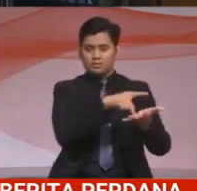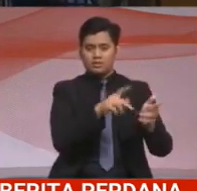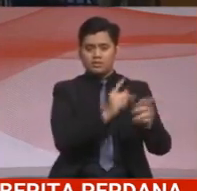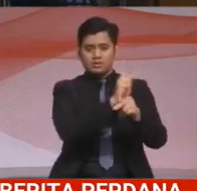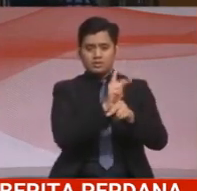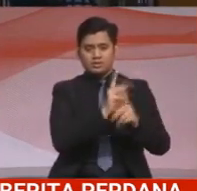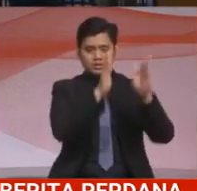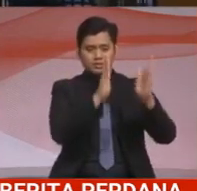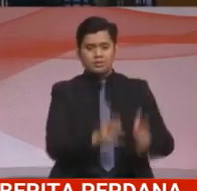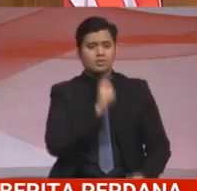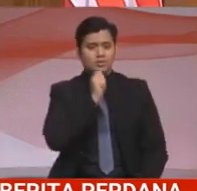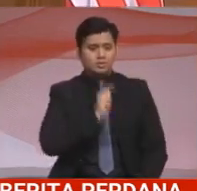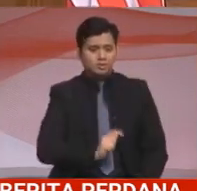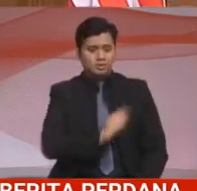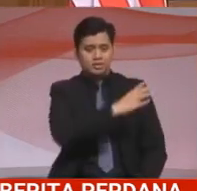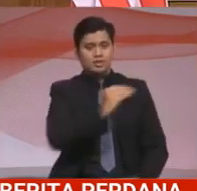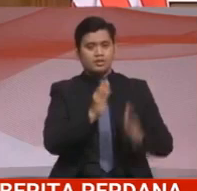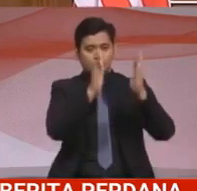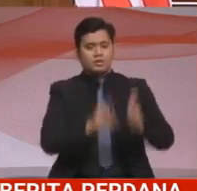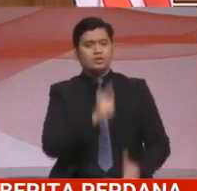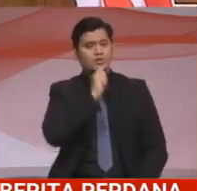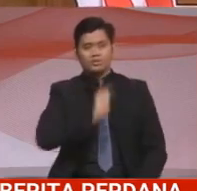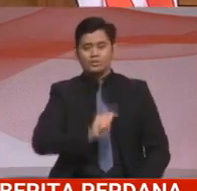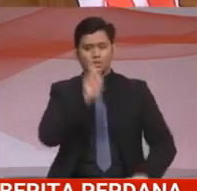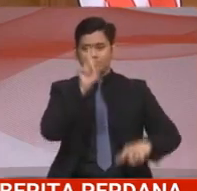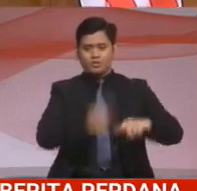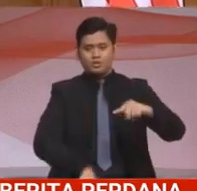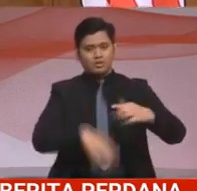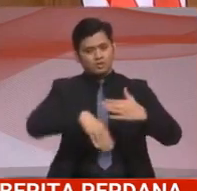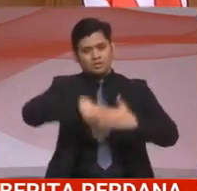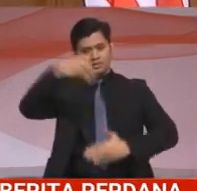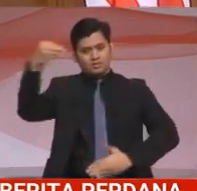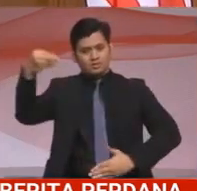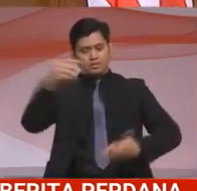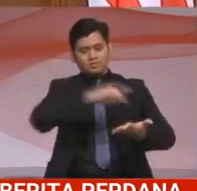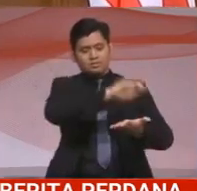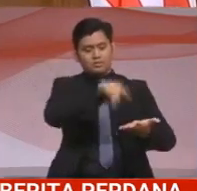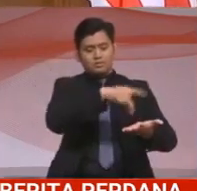yang tinggal di pusat jagaan itu juga tidak dibenarkan keluar hai hai